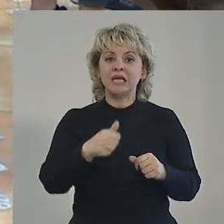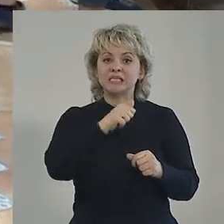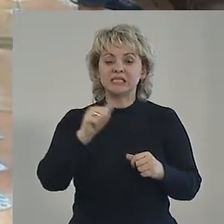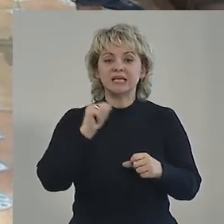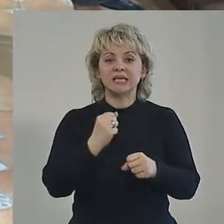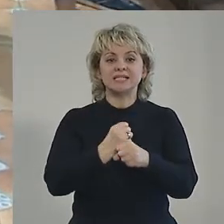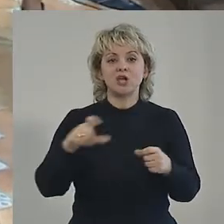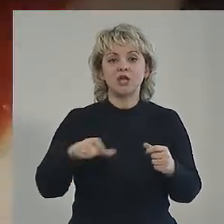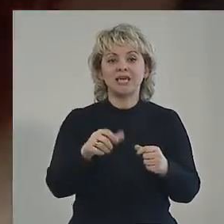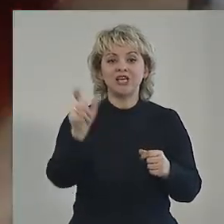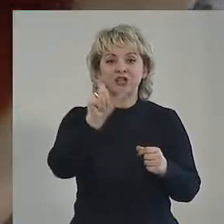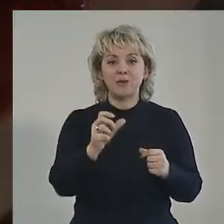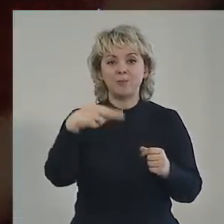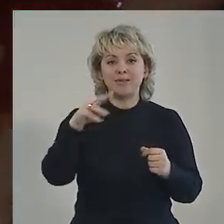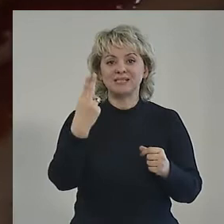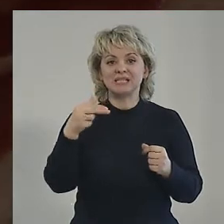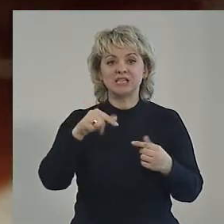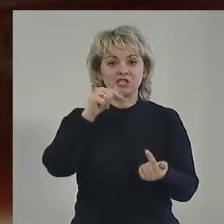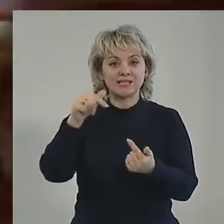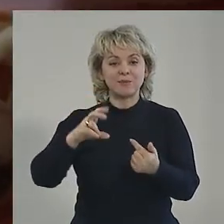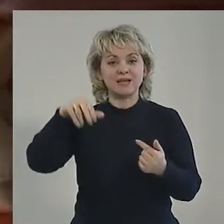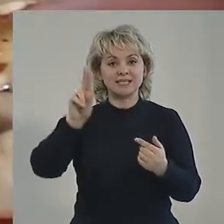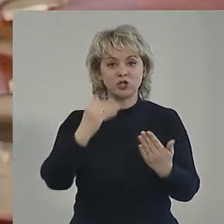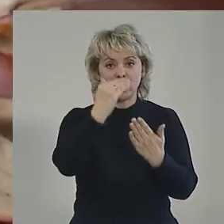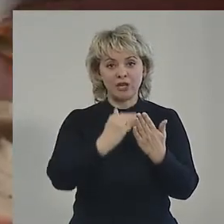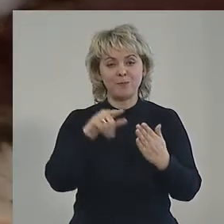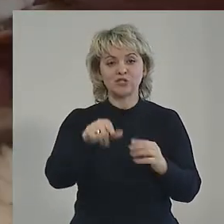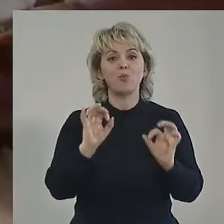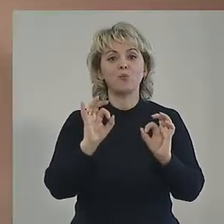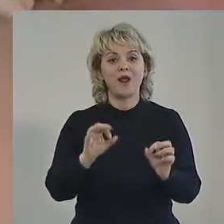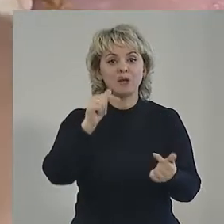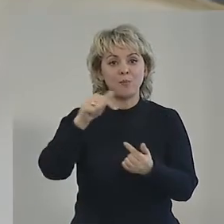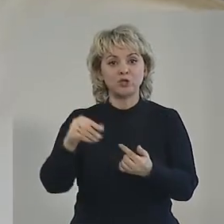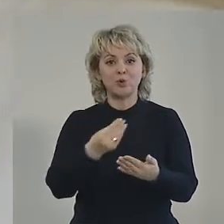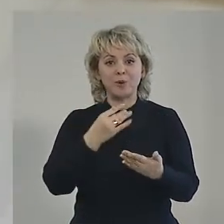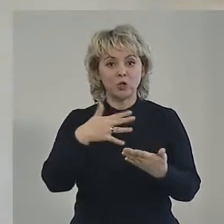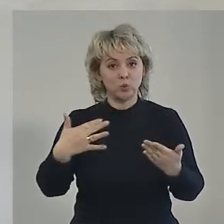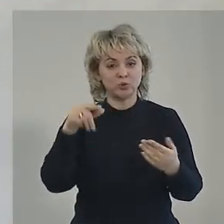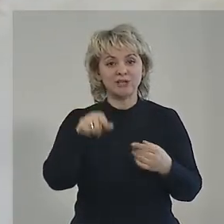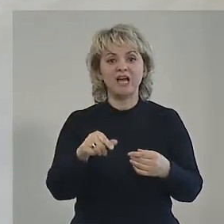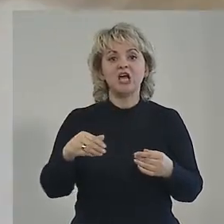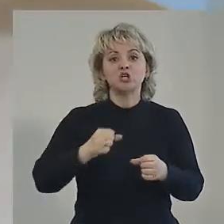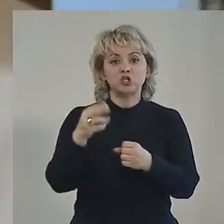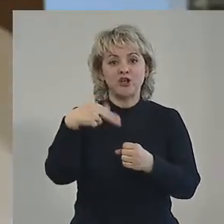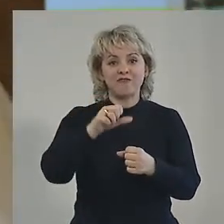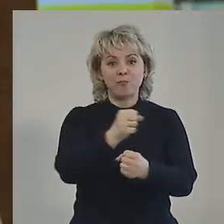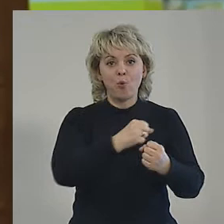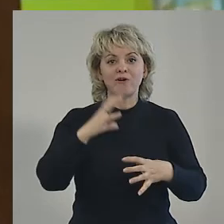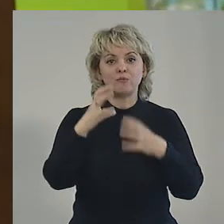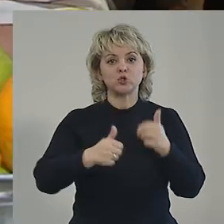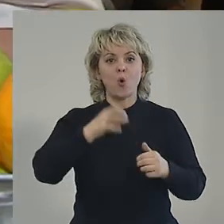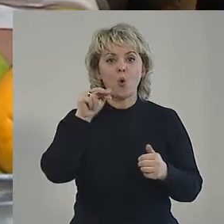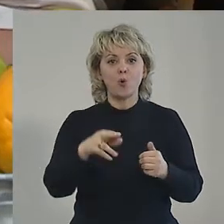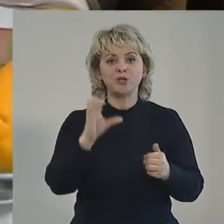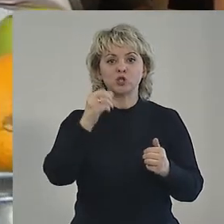Секрет сделанной на Дону итальянской пиццы в соблюдении национальных рецептов и правильном подборе ингредиентов. Шеф-повар с международным опытом